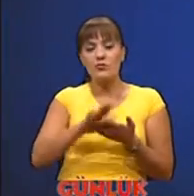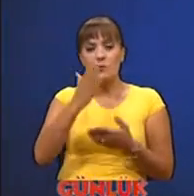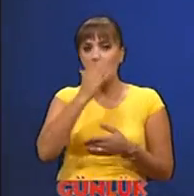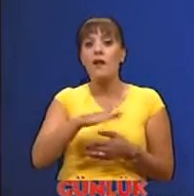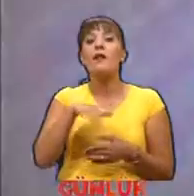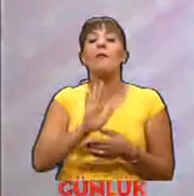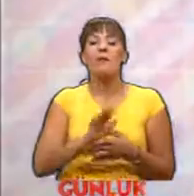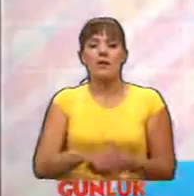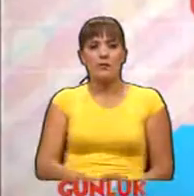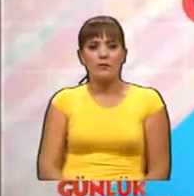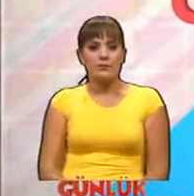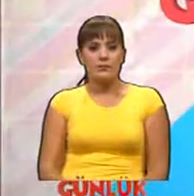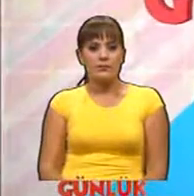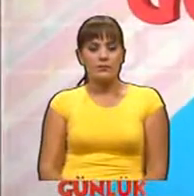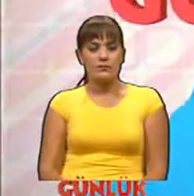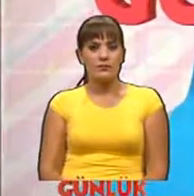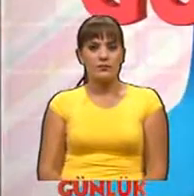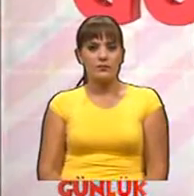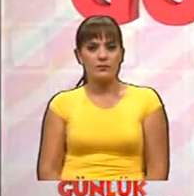düzelmesi beklenmemelidir.